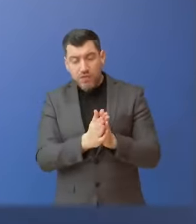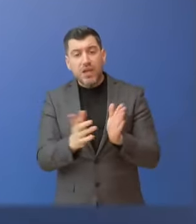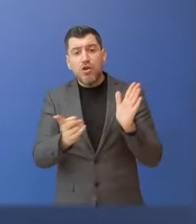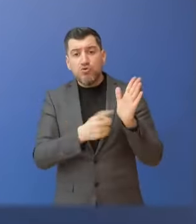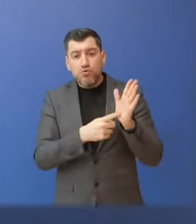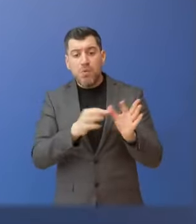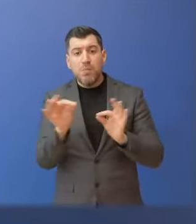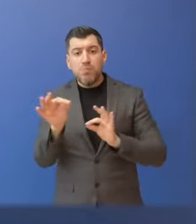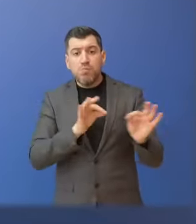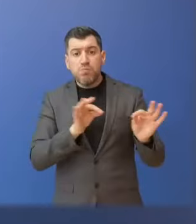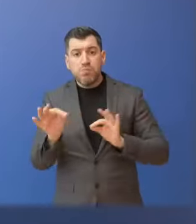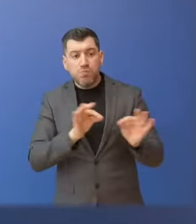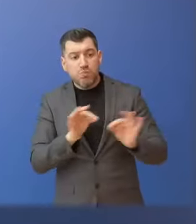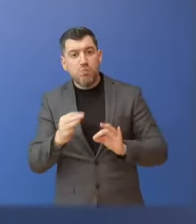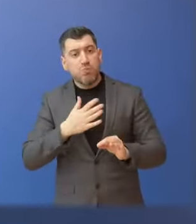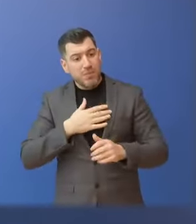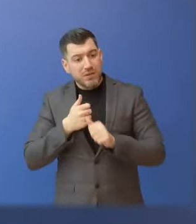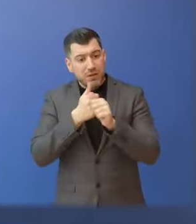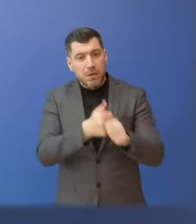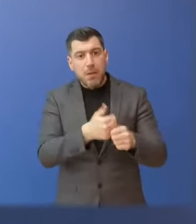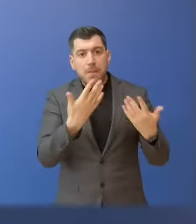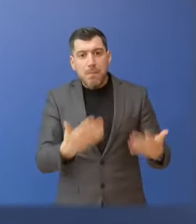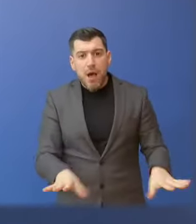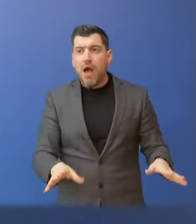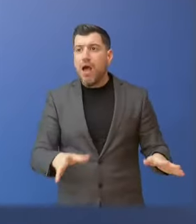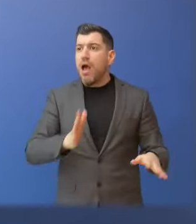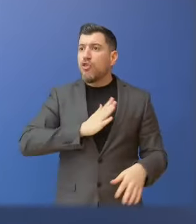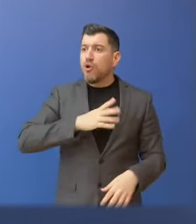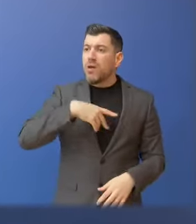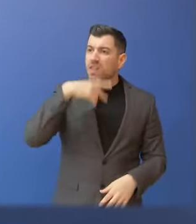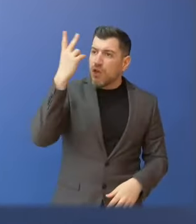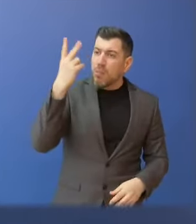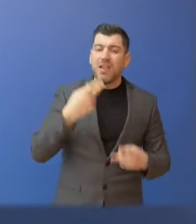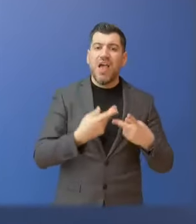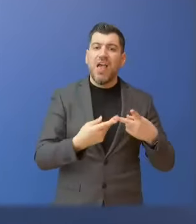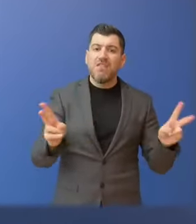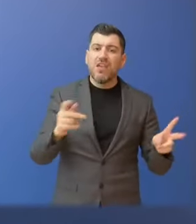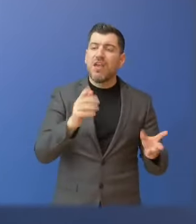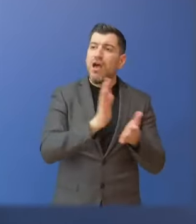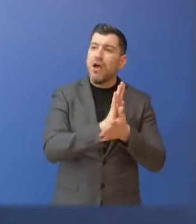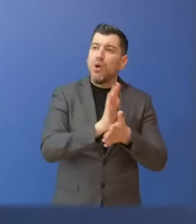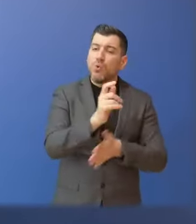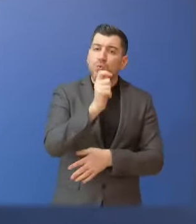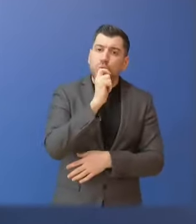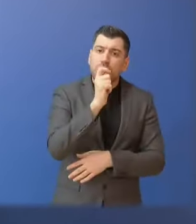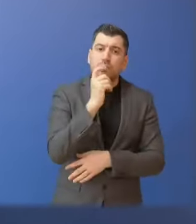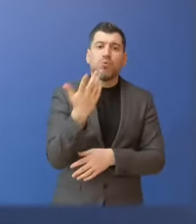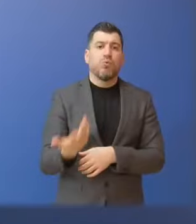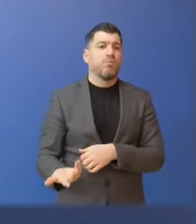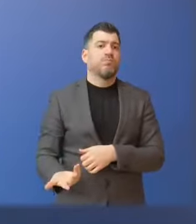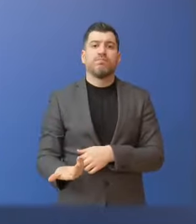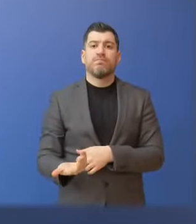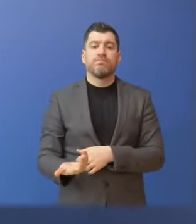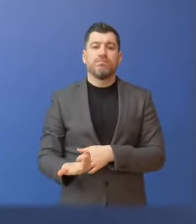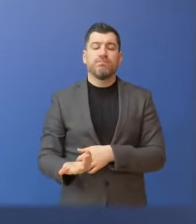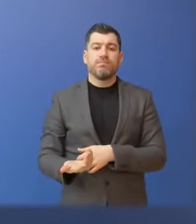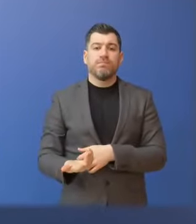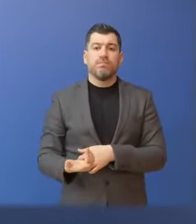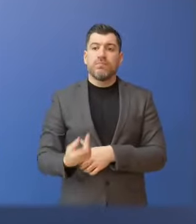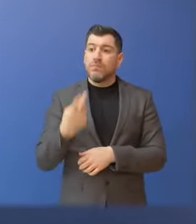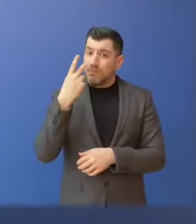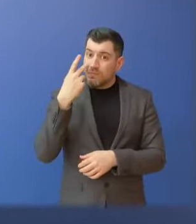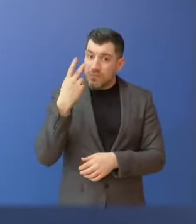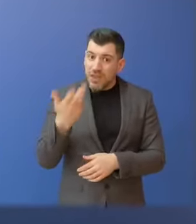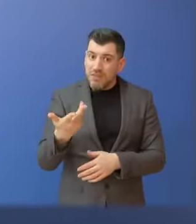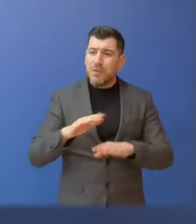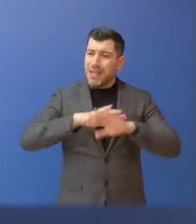έχουν εφαρμοστεί και για τα ανθρώπινα δικαιώματα και για την ελευθερία του τύπου και όπως βλέπετε όπως λειτουργεί και η συγκεκριμένη διαδικασία